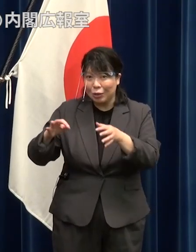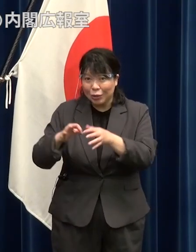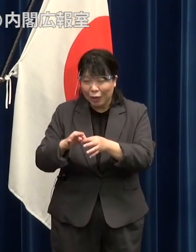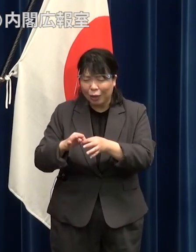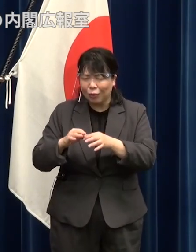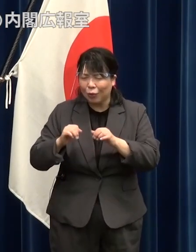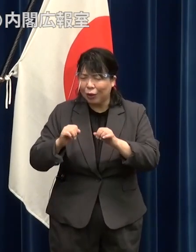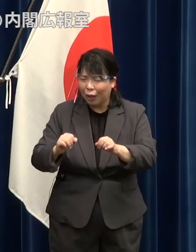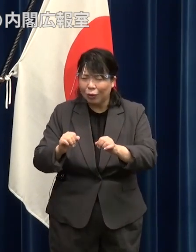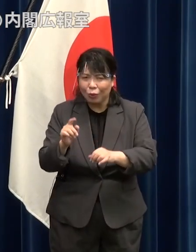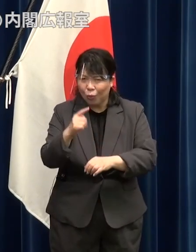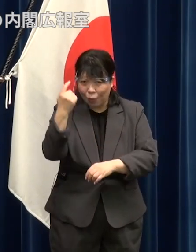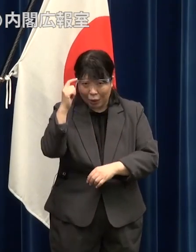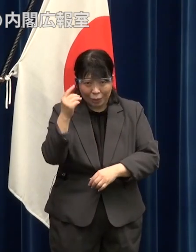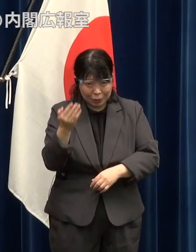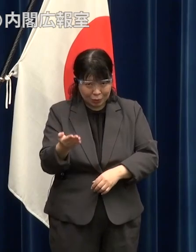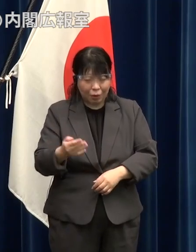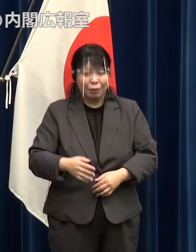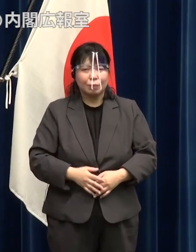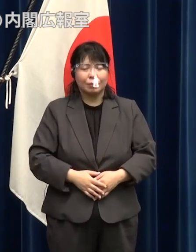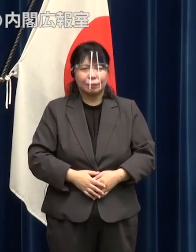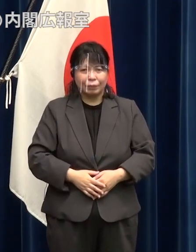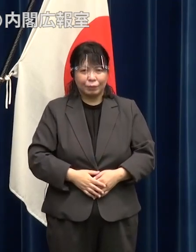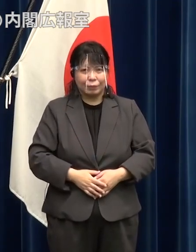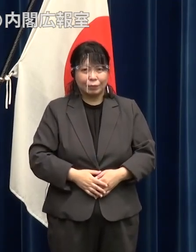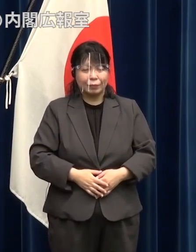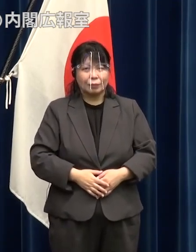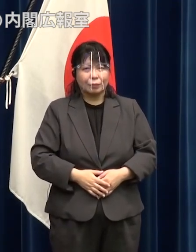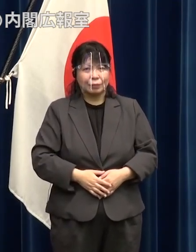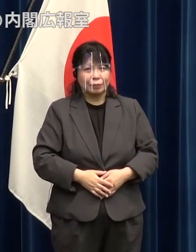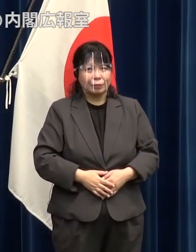ますか。お願いします。はい、